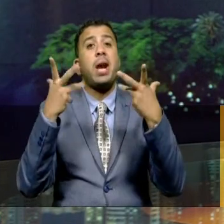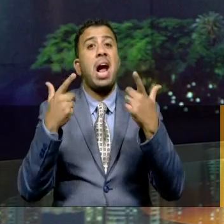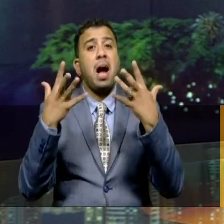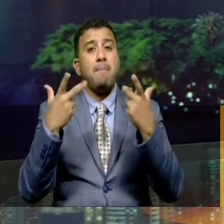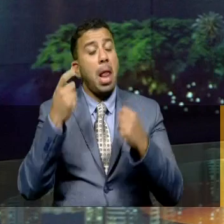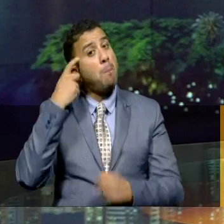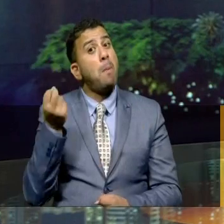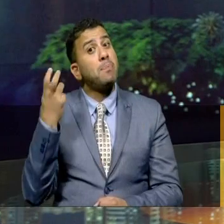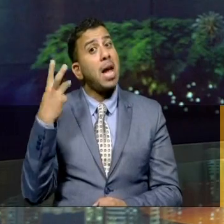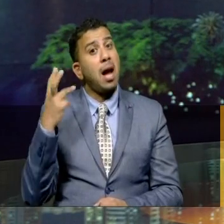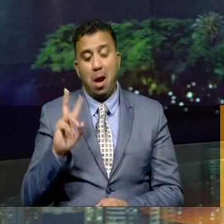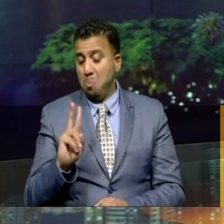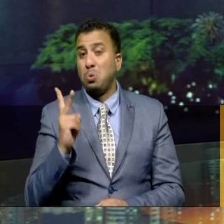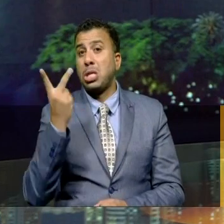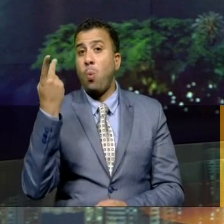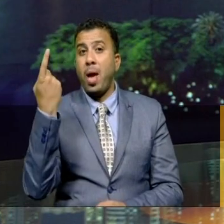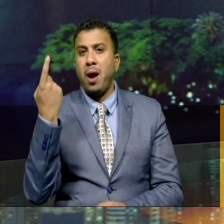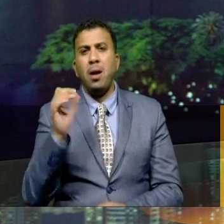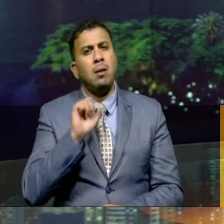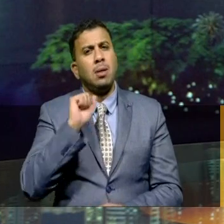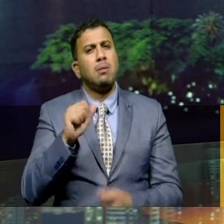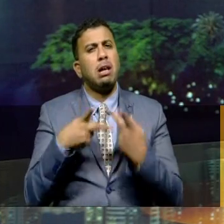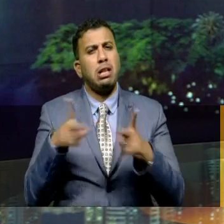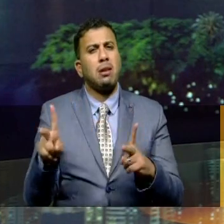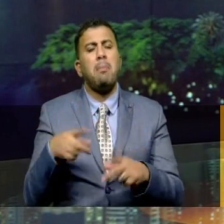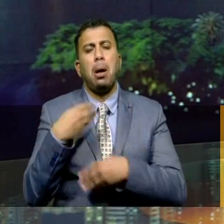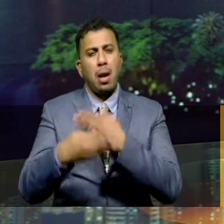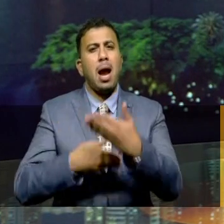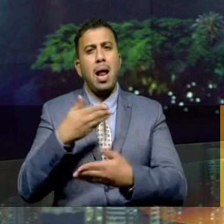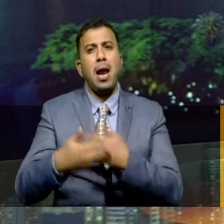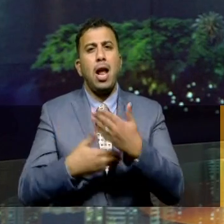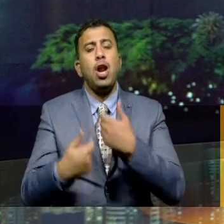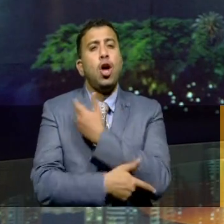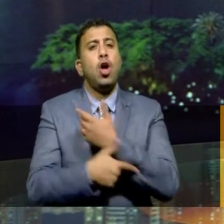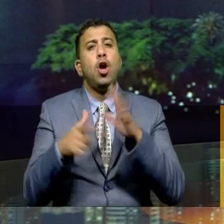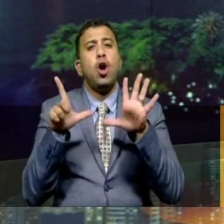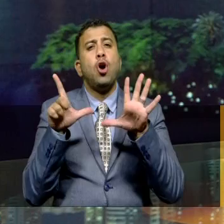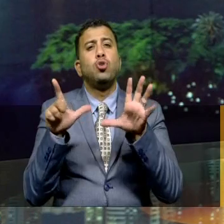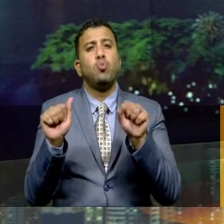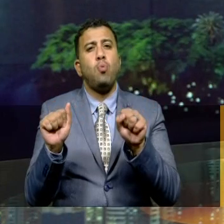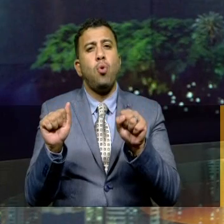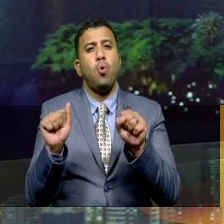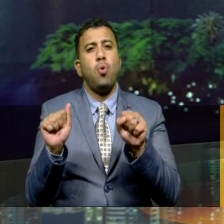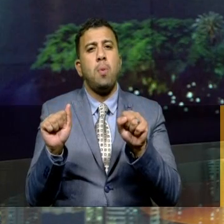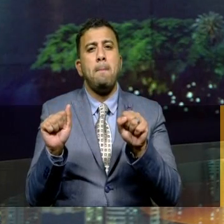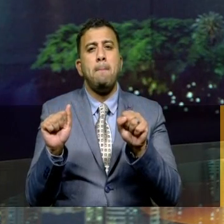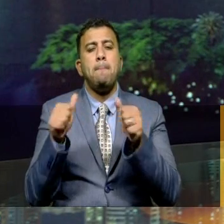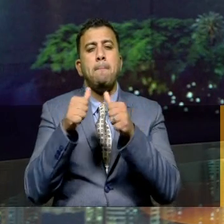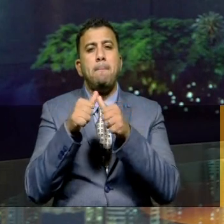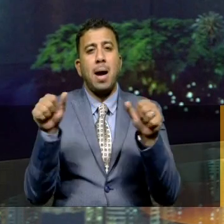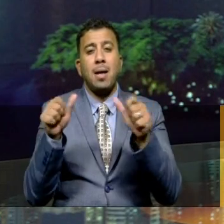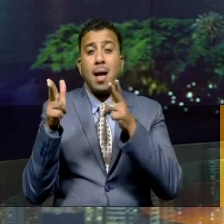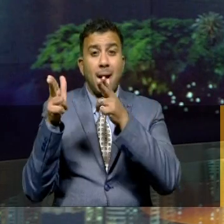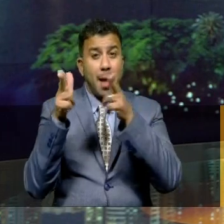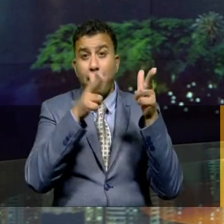والخدمات الإلكترونية والرقمية المبتكرة والمطورة التي ستطلق تباعا خلال أسبوع المعرض.